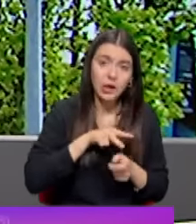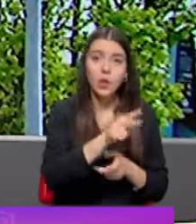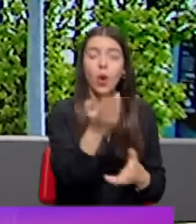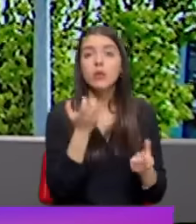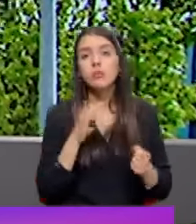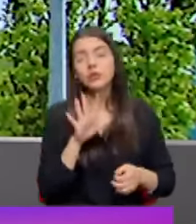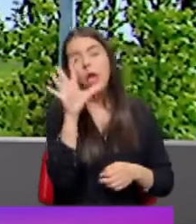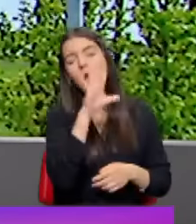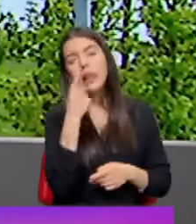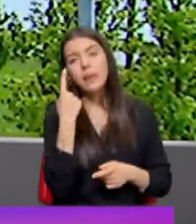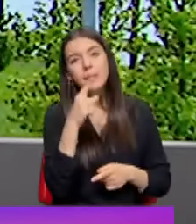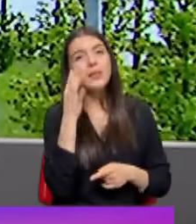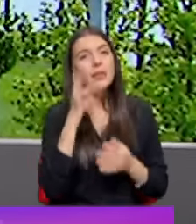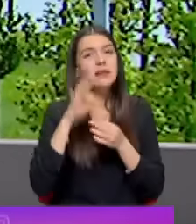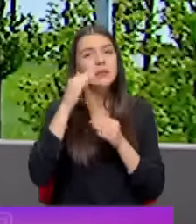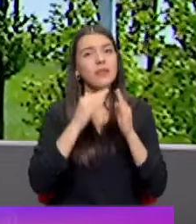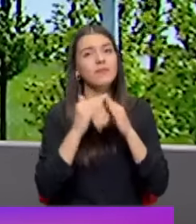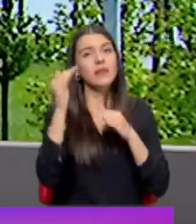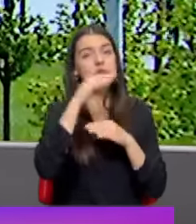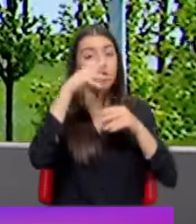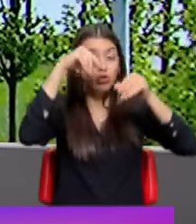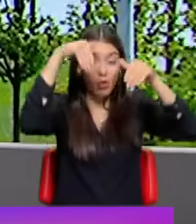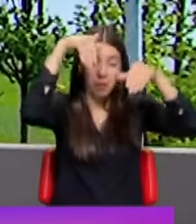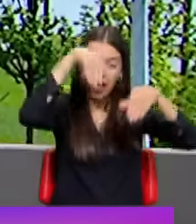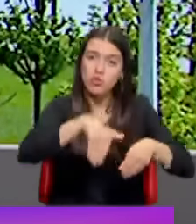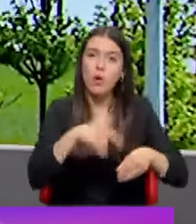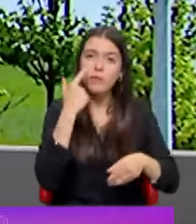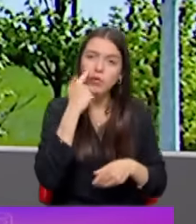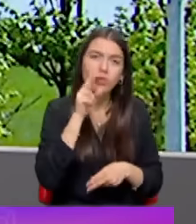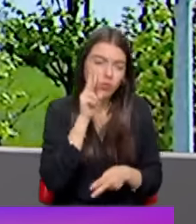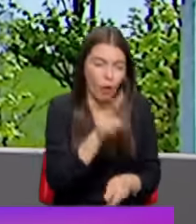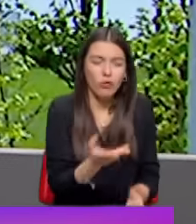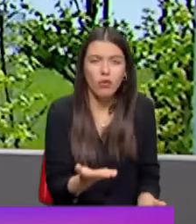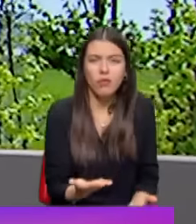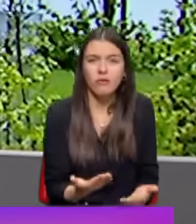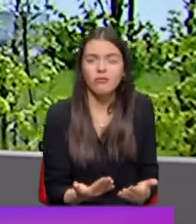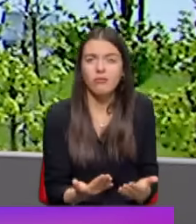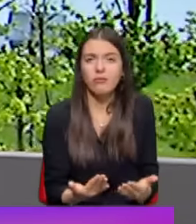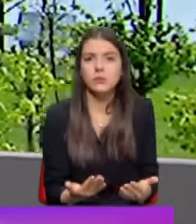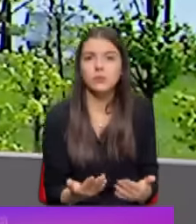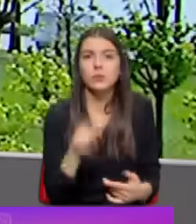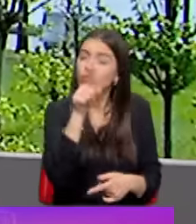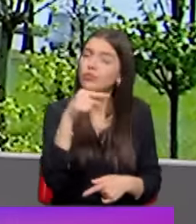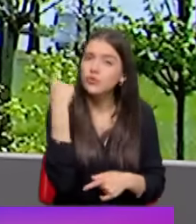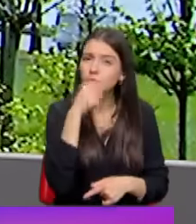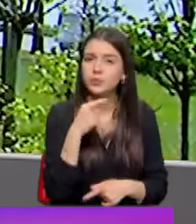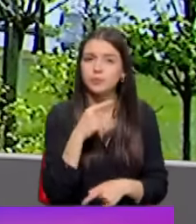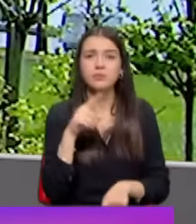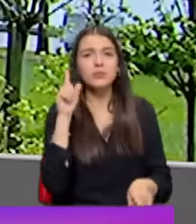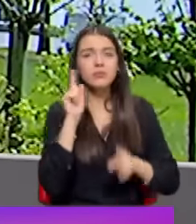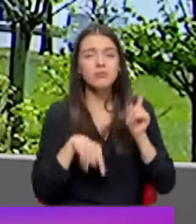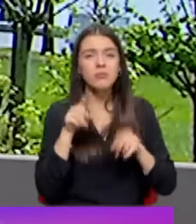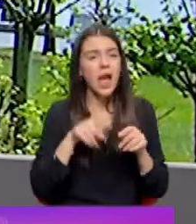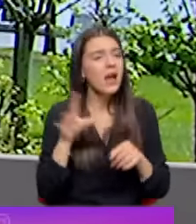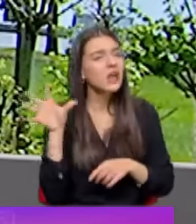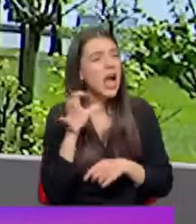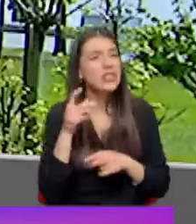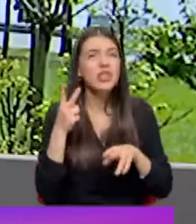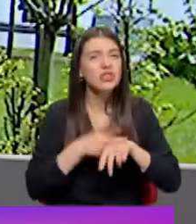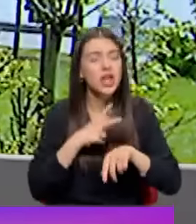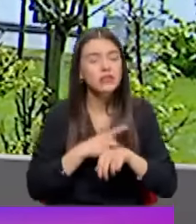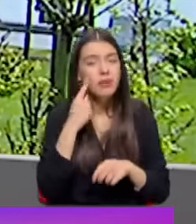binin üstünde canı toprağa gömerek verdik, gördük. Yani o yüzden bazı acı tecrübelerden ve